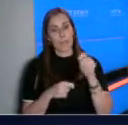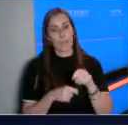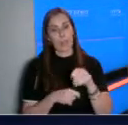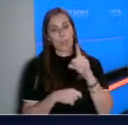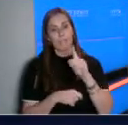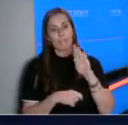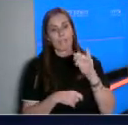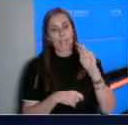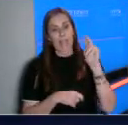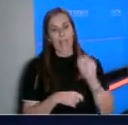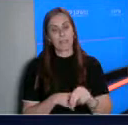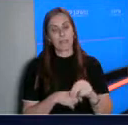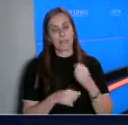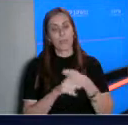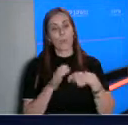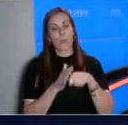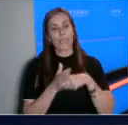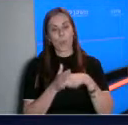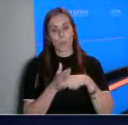דוד ביטן, בעצם קידמנו תיקון